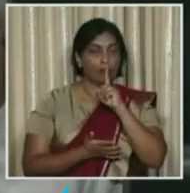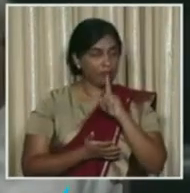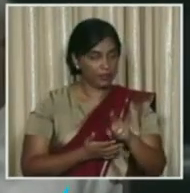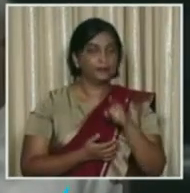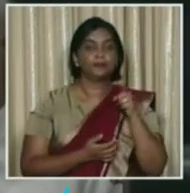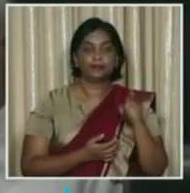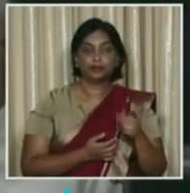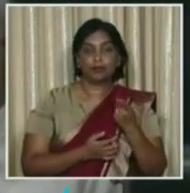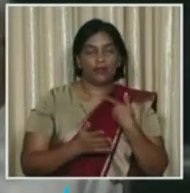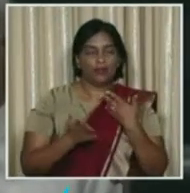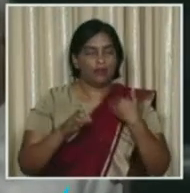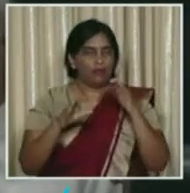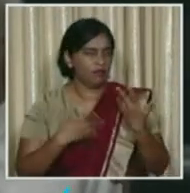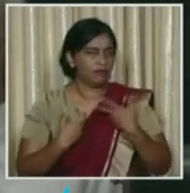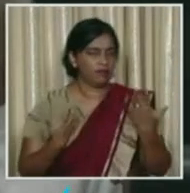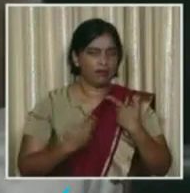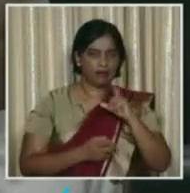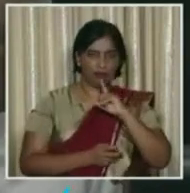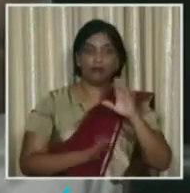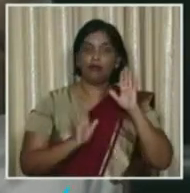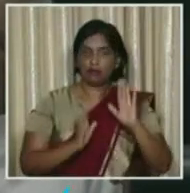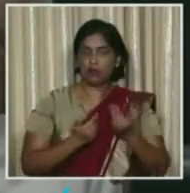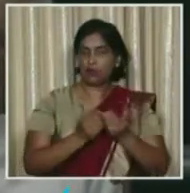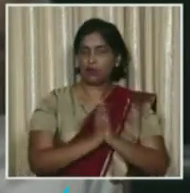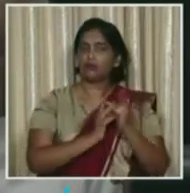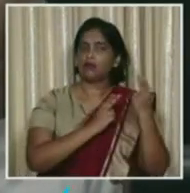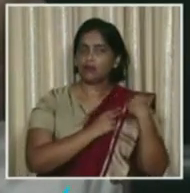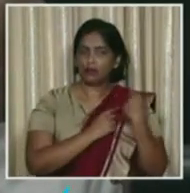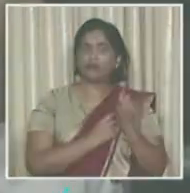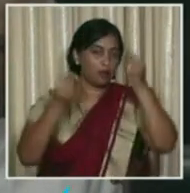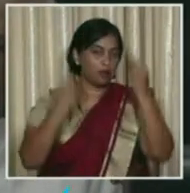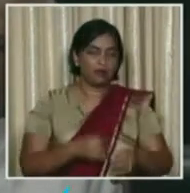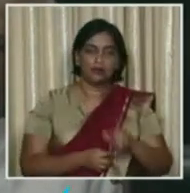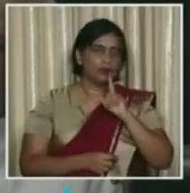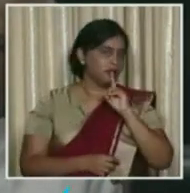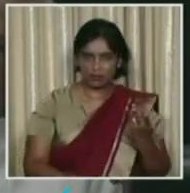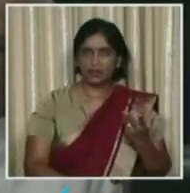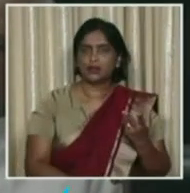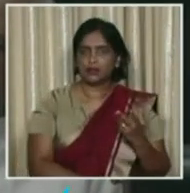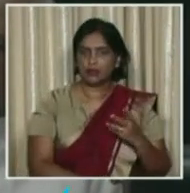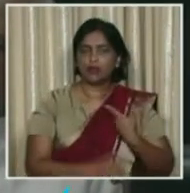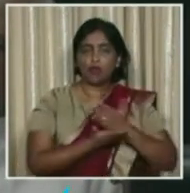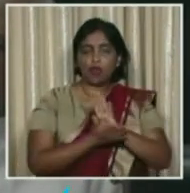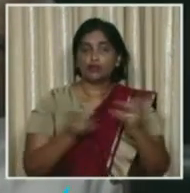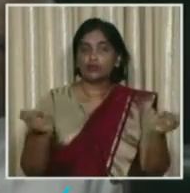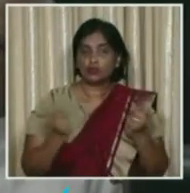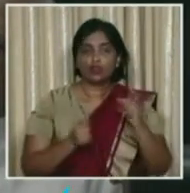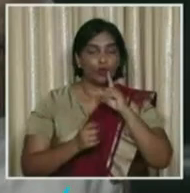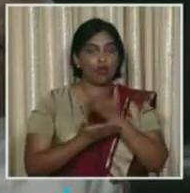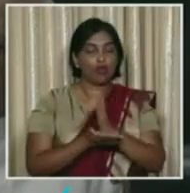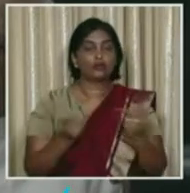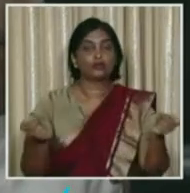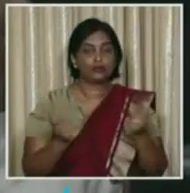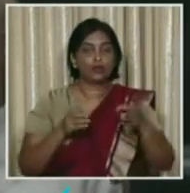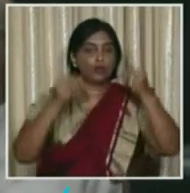මේකට මූණ දෙන්න බැහැ කියලා. මම කියන්නේ එහෙනම් තමන් බාර අරගෙන මේ ආර්ථිකය ගෙනියන්න කියලා. විශේෂයෙන්ම කොටස් වෙළඳ පොලේ කියනවා කොටස් වෙළඳ